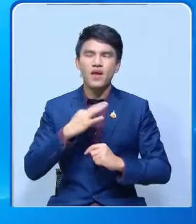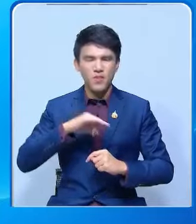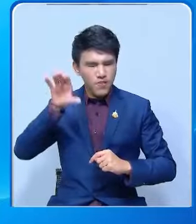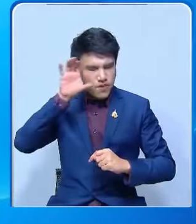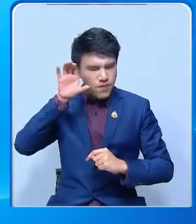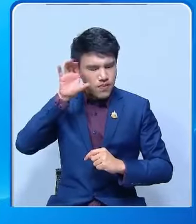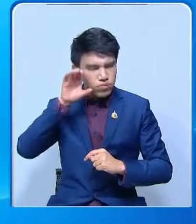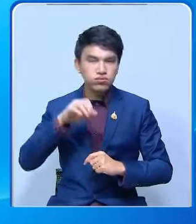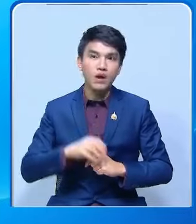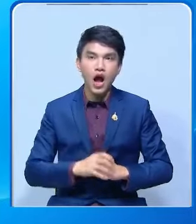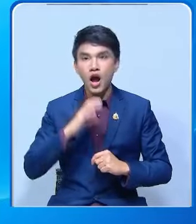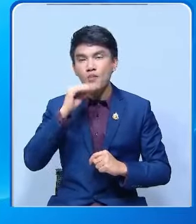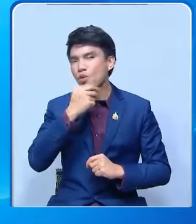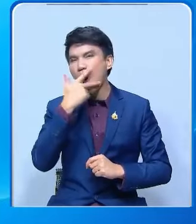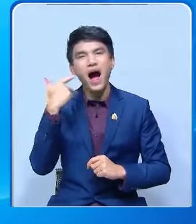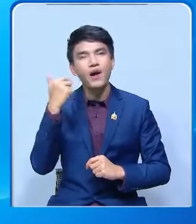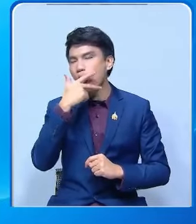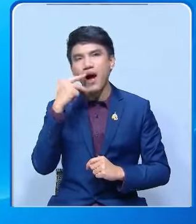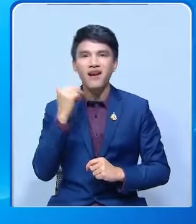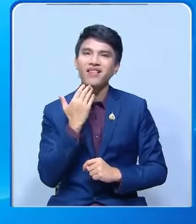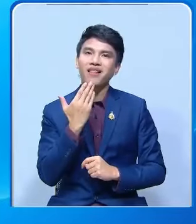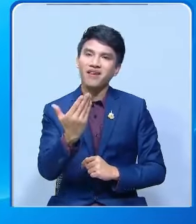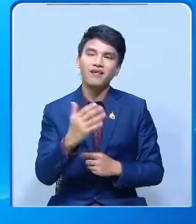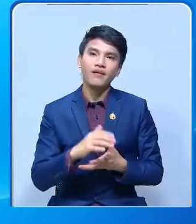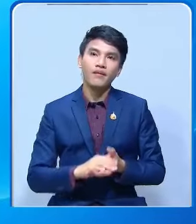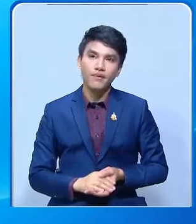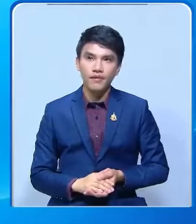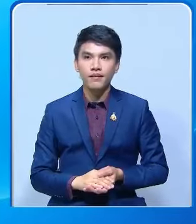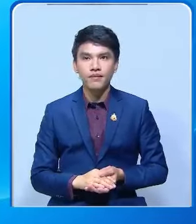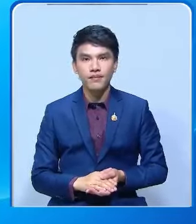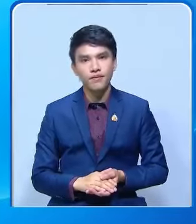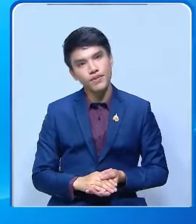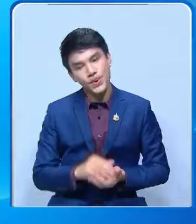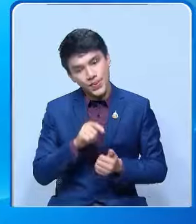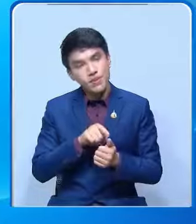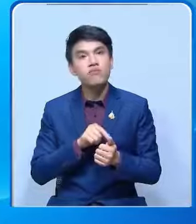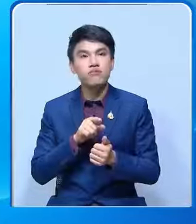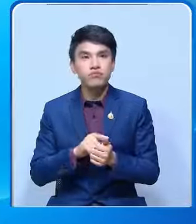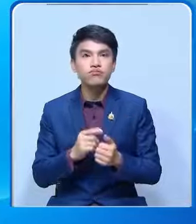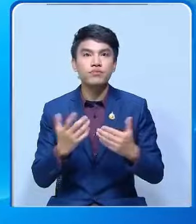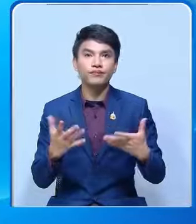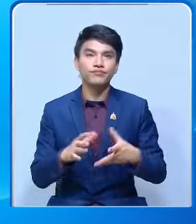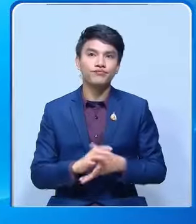นิทใช้คำหวานจีบพระเลยเห็นไหม นาน แล้วท่านก็ให้เขาจีบไงเห็นไหมล่ะ